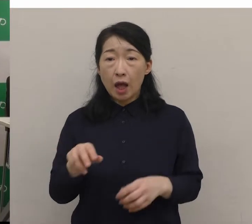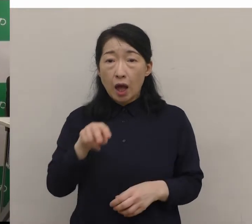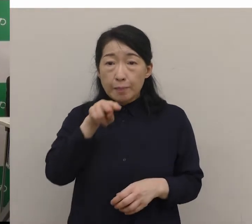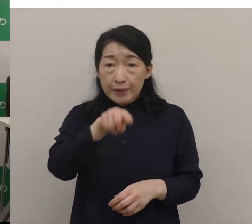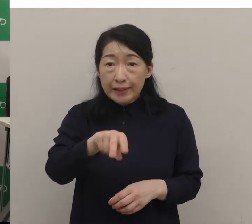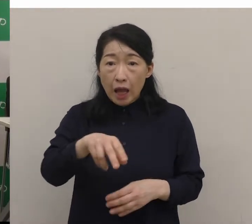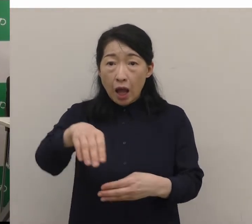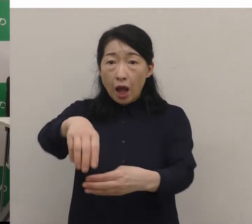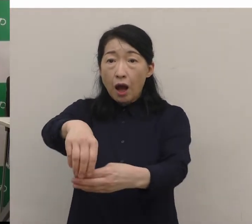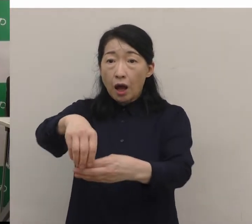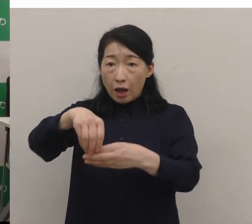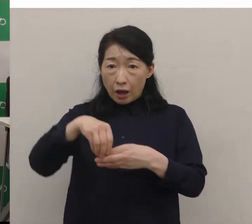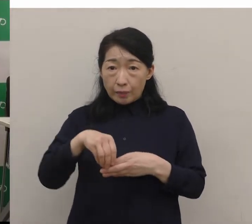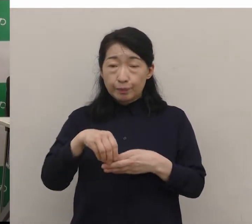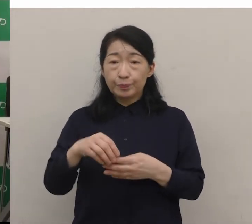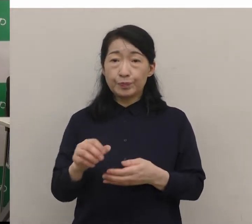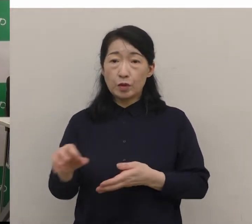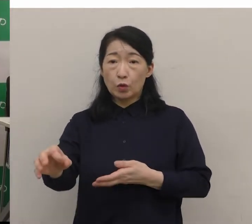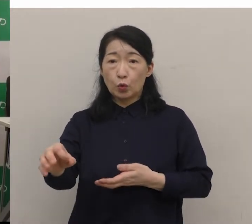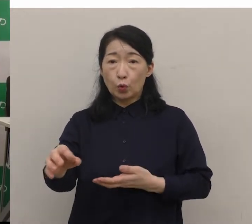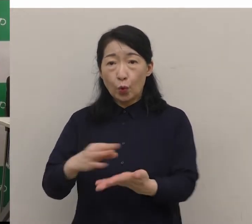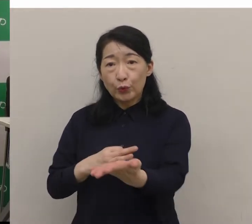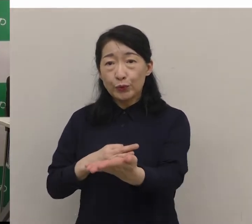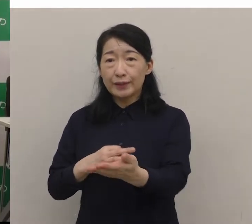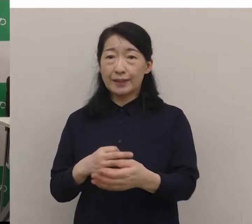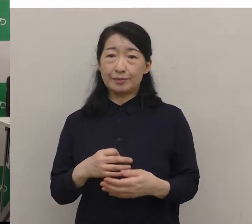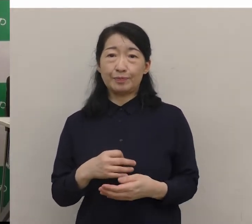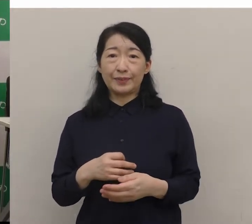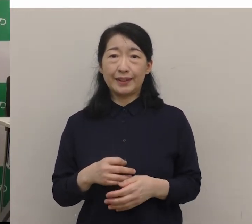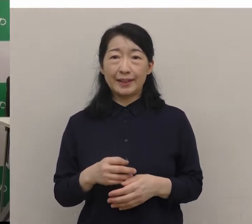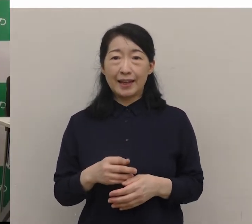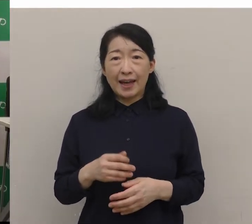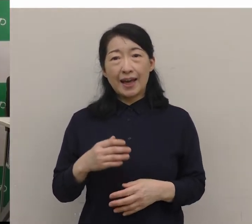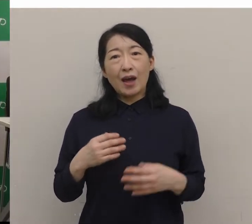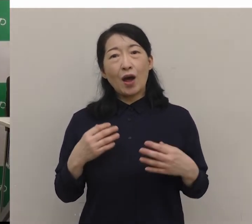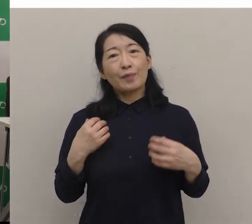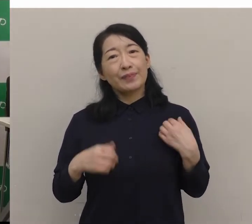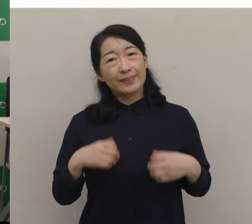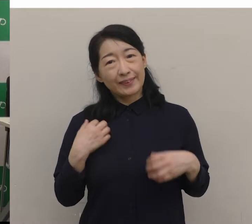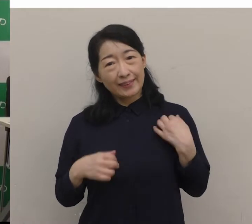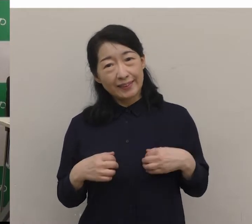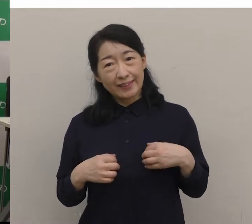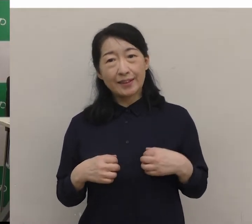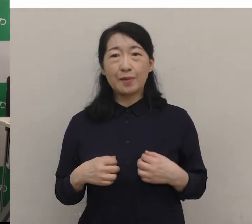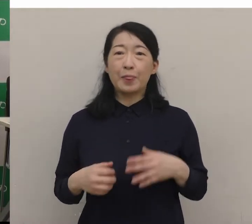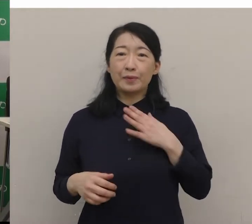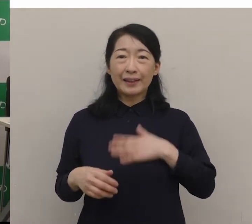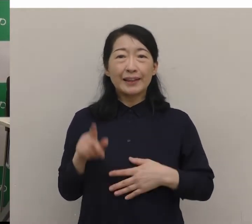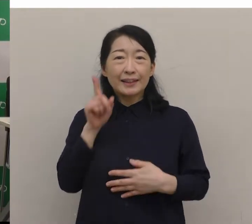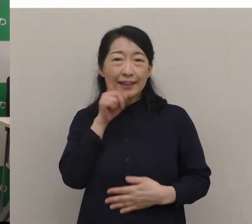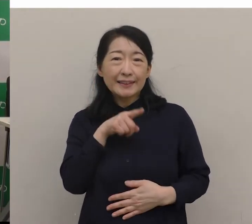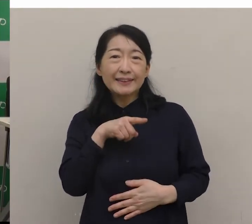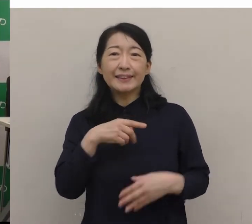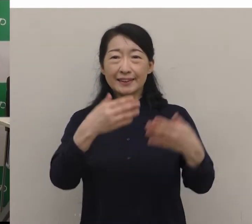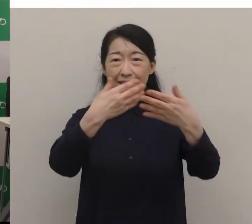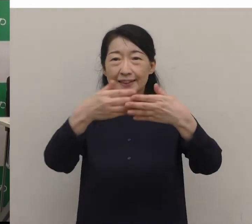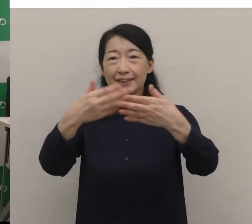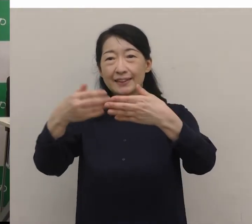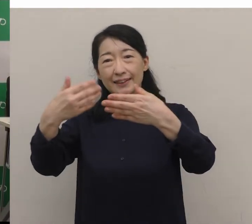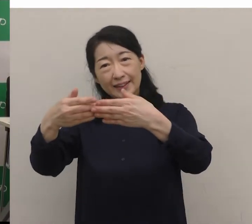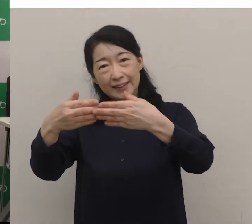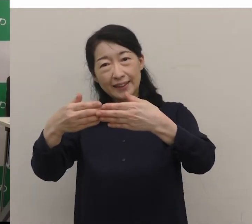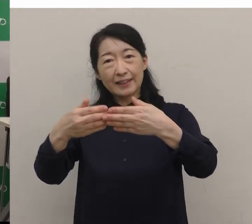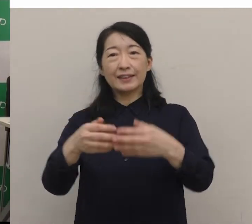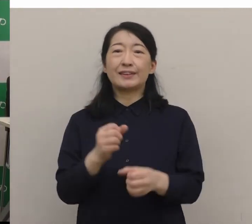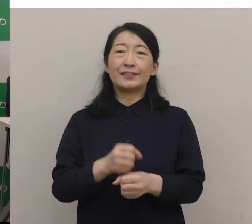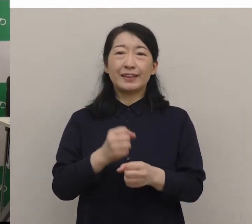見てお茶を手に取り実際に購入していたことなどから、親しみやすく分かりやすいデザインを目指したということでございます。ロ